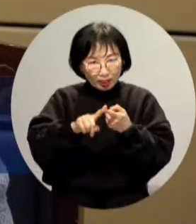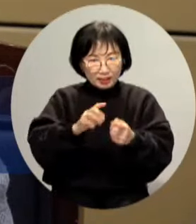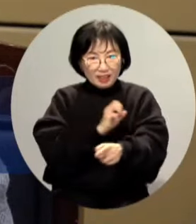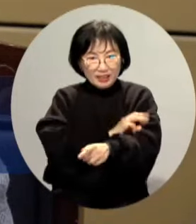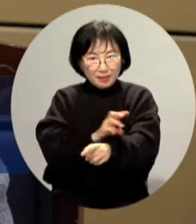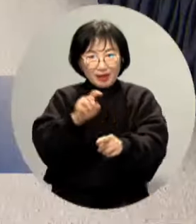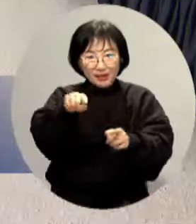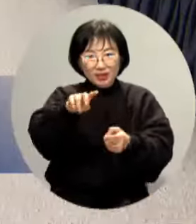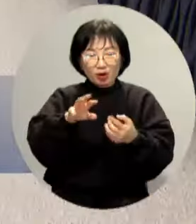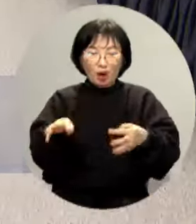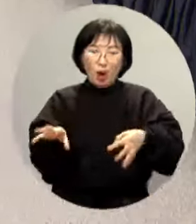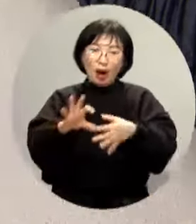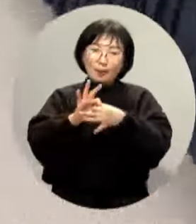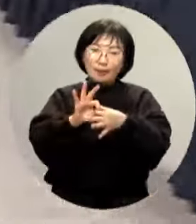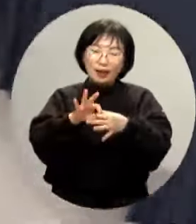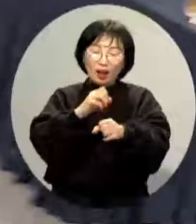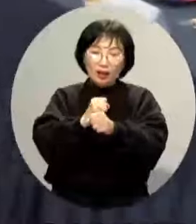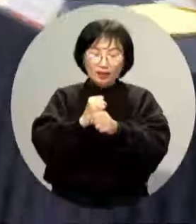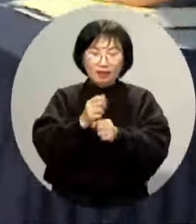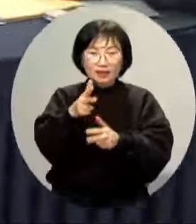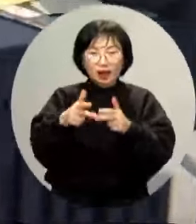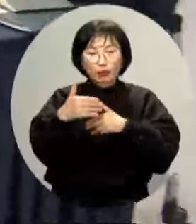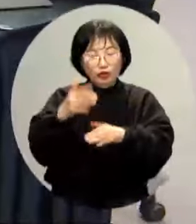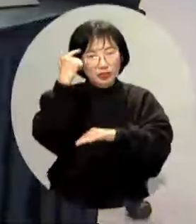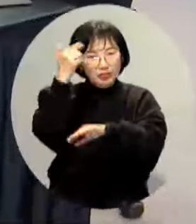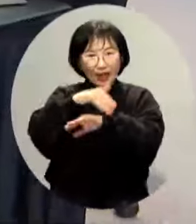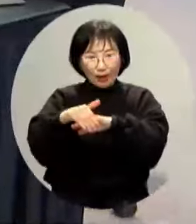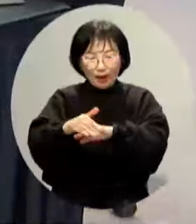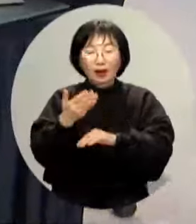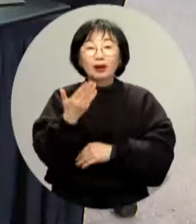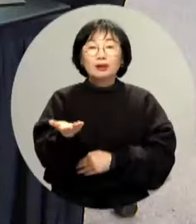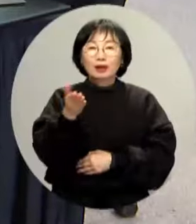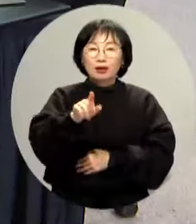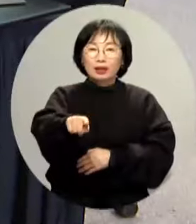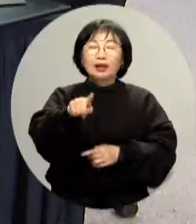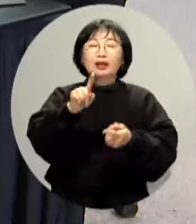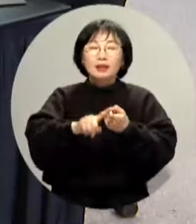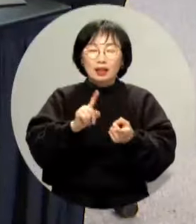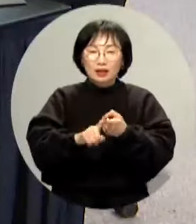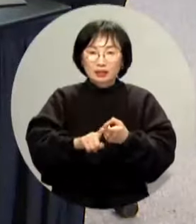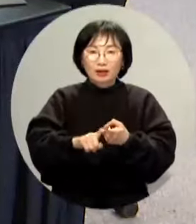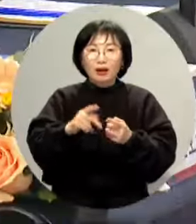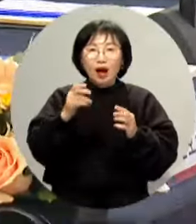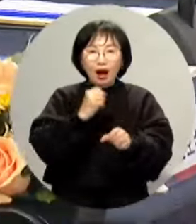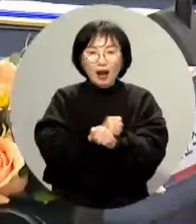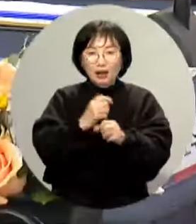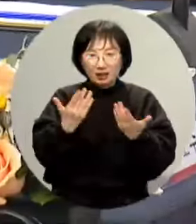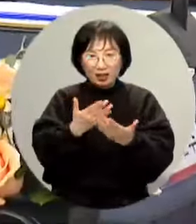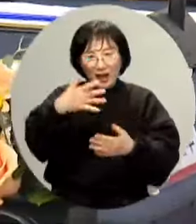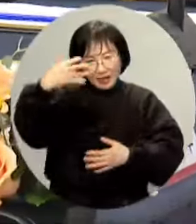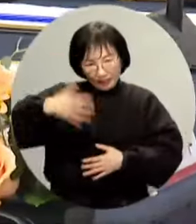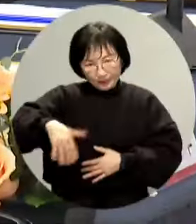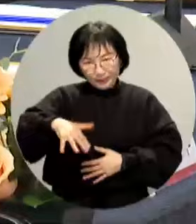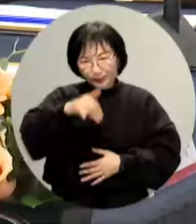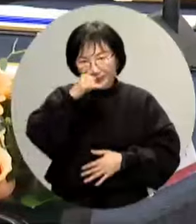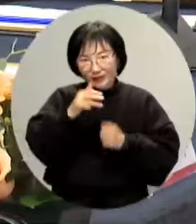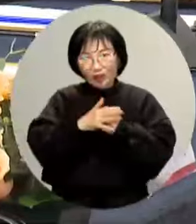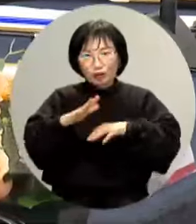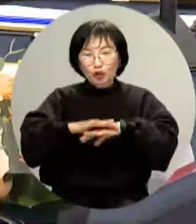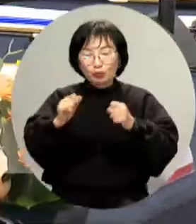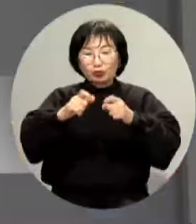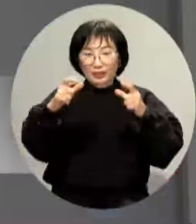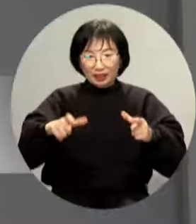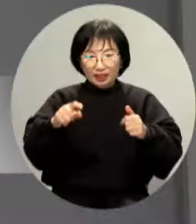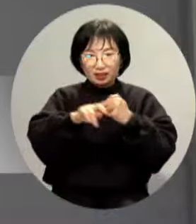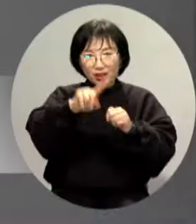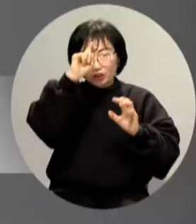추진할 계획입니다. 하지만 운영 예산은 넘어야 할 산입니다. 특히 재정 특례가 없는 전북자치도는